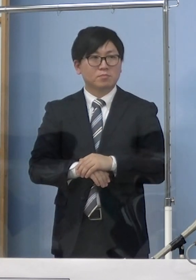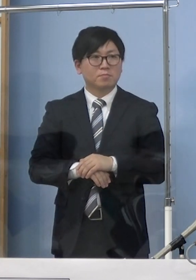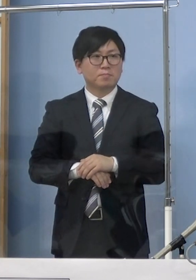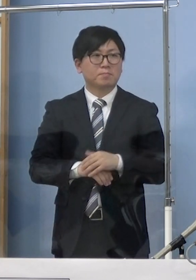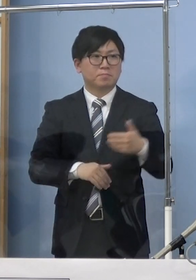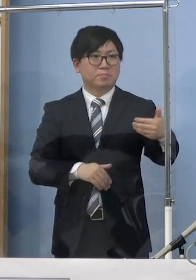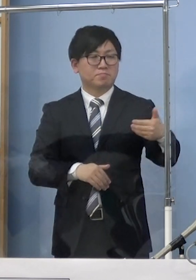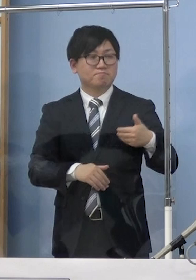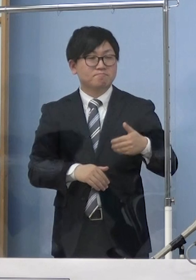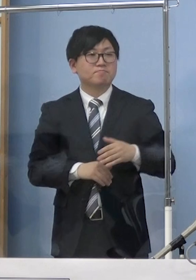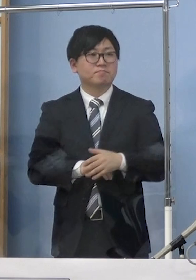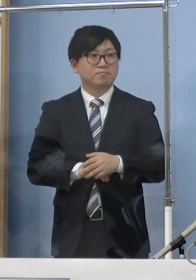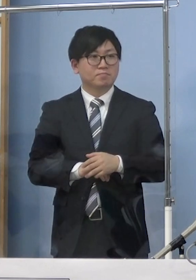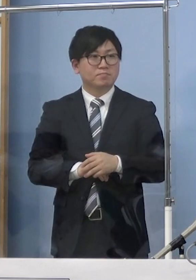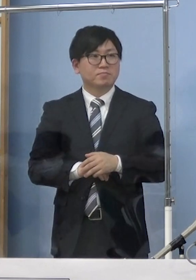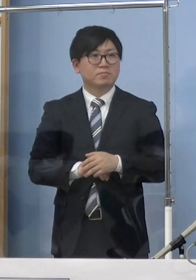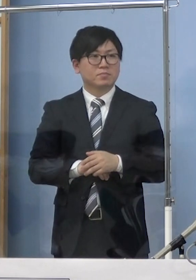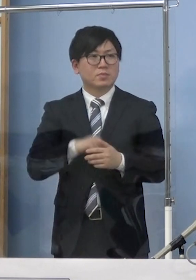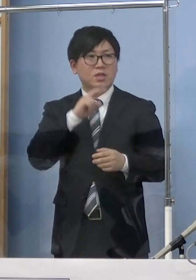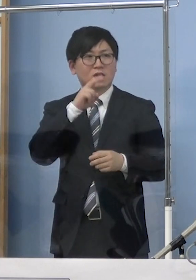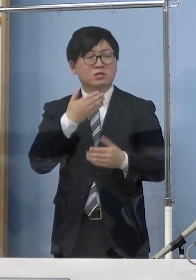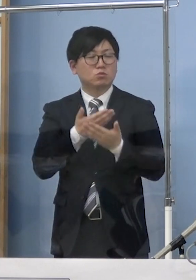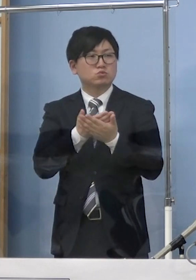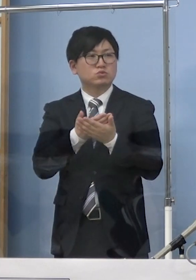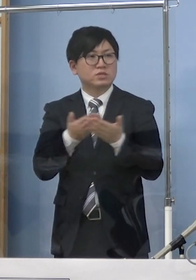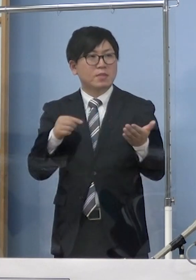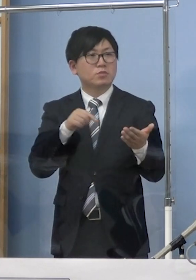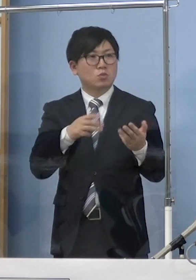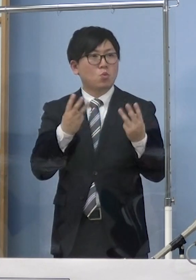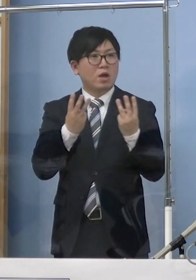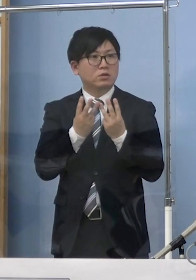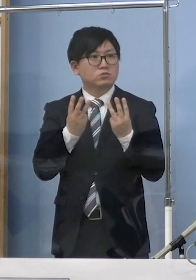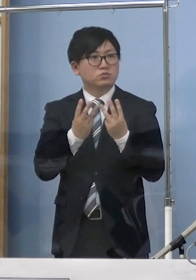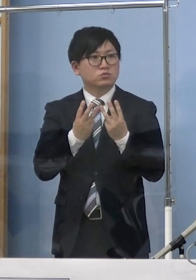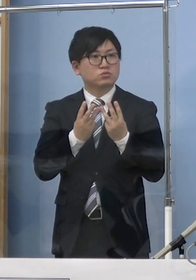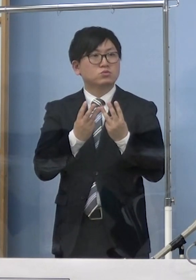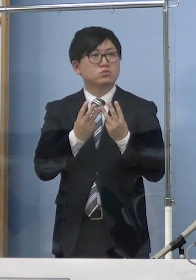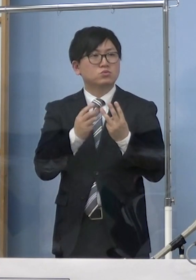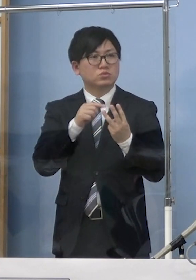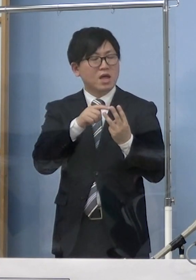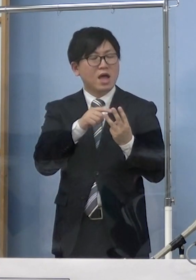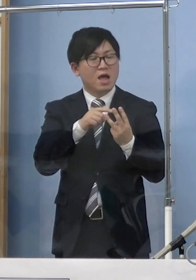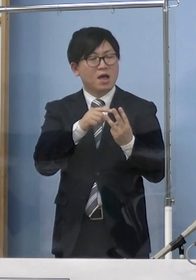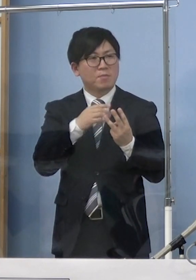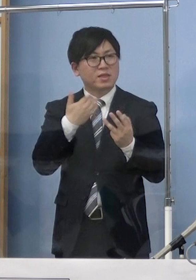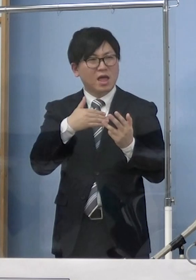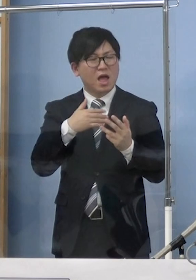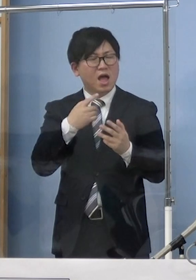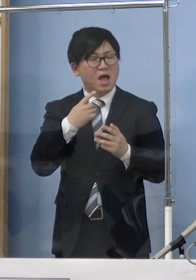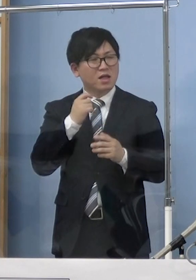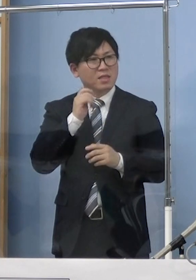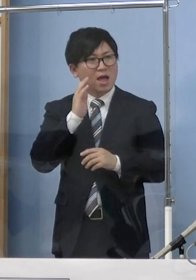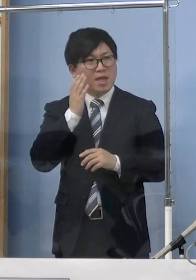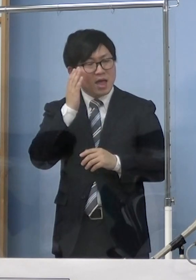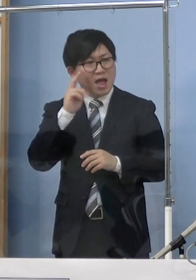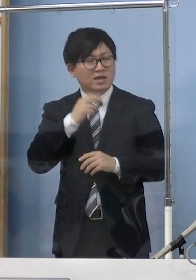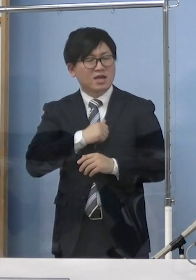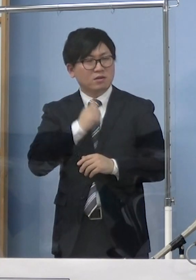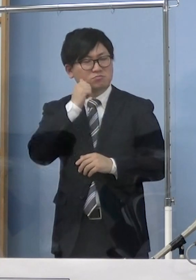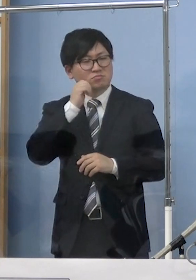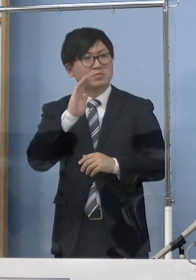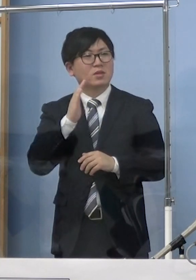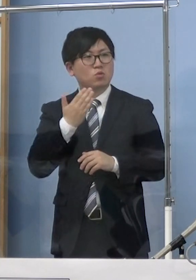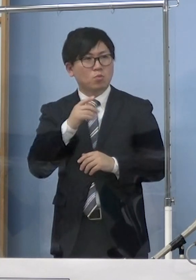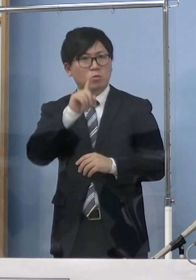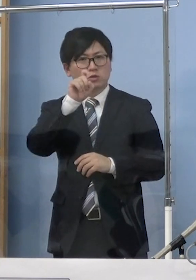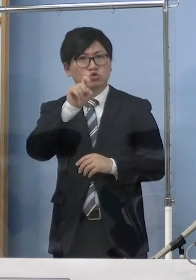ちょっと違う質問があります、 はい、 飲食店の数のことはちょっとまだ頭に進めないことがあって、11人というの